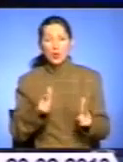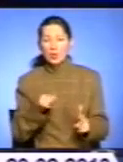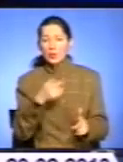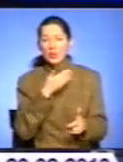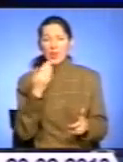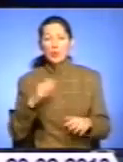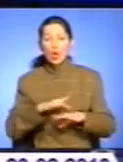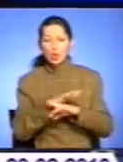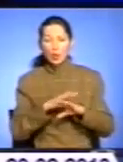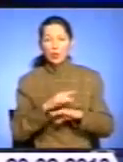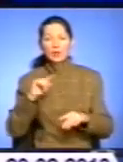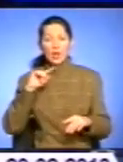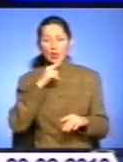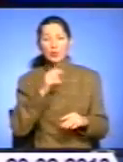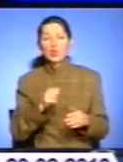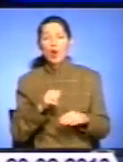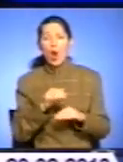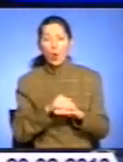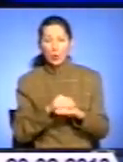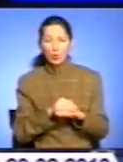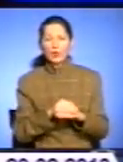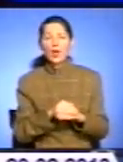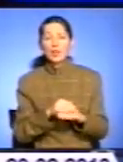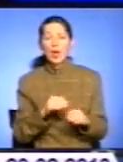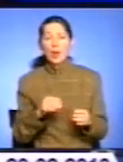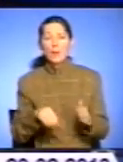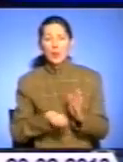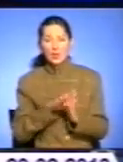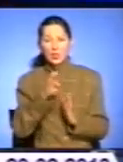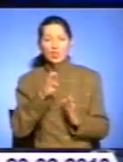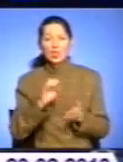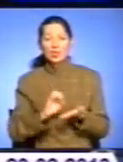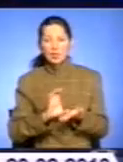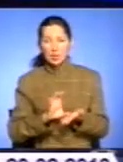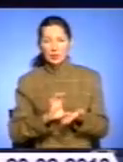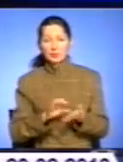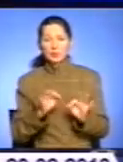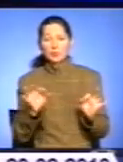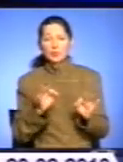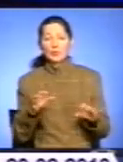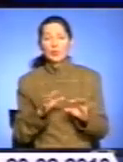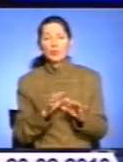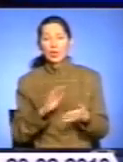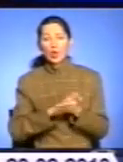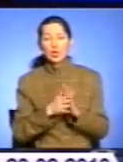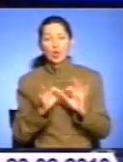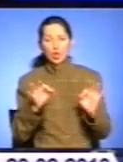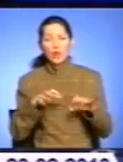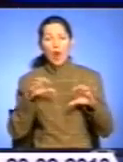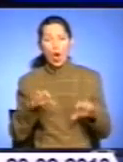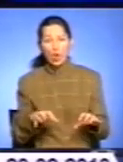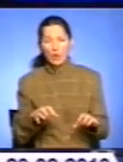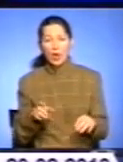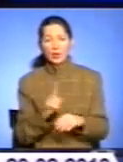економічного обґрунтування підвищення цін. Детальнішу ситуацію пояснив голова Тернопільського обласного територіального відділення антимонопольного